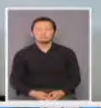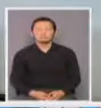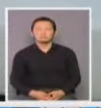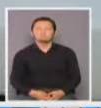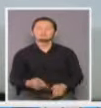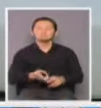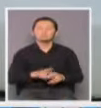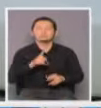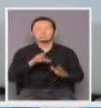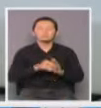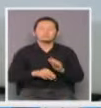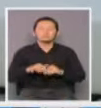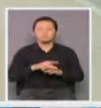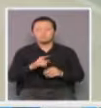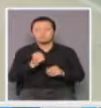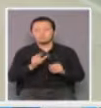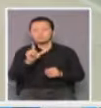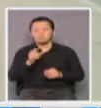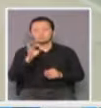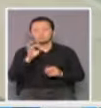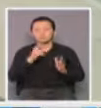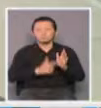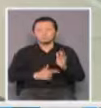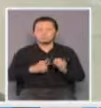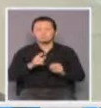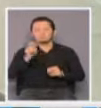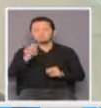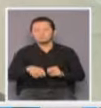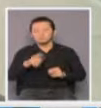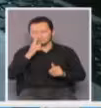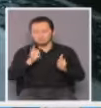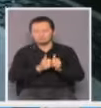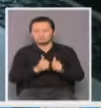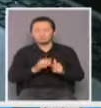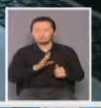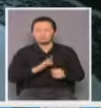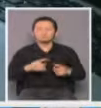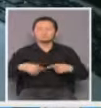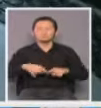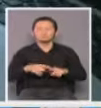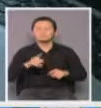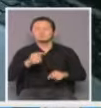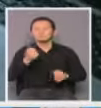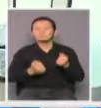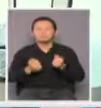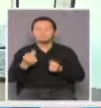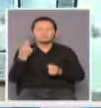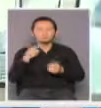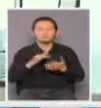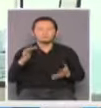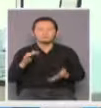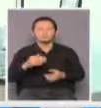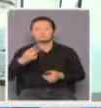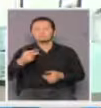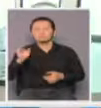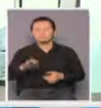Этот водитель автомашины Lexus с номером 070 остановился рядом с Домом культуры имени Курмангазы. У водителя долг 20